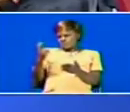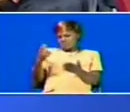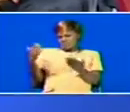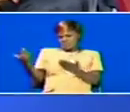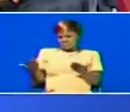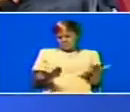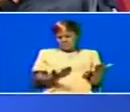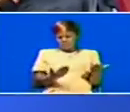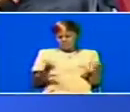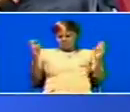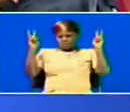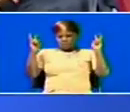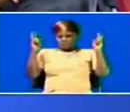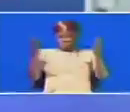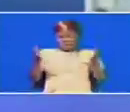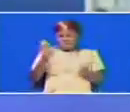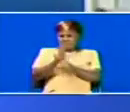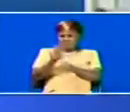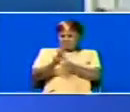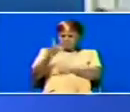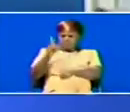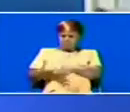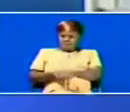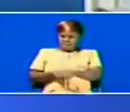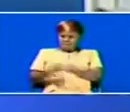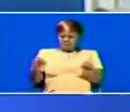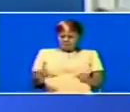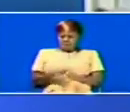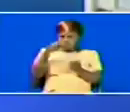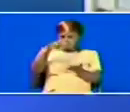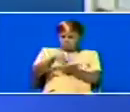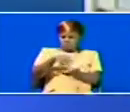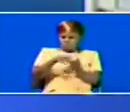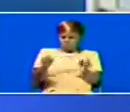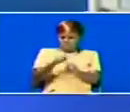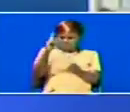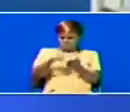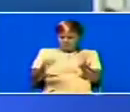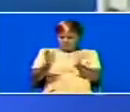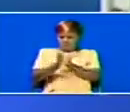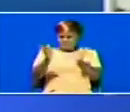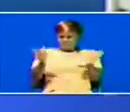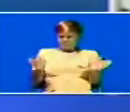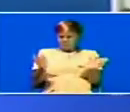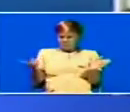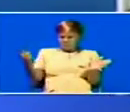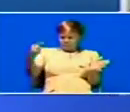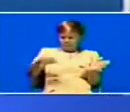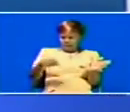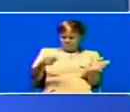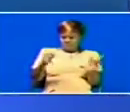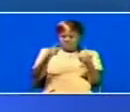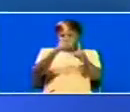hii kuleta ile taswira kwamba mara nyingi kunapotokea matatizo kama haya, unakuta raia wanashika maganda ya